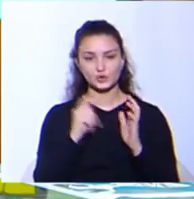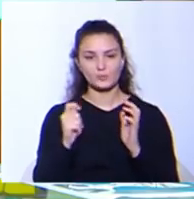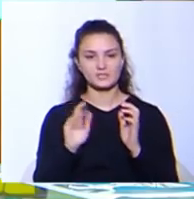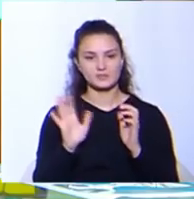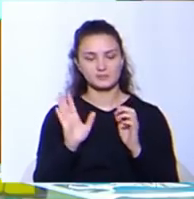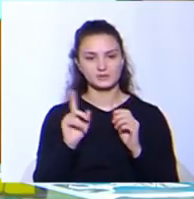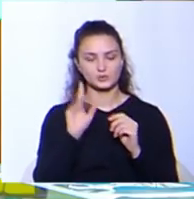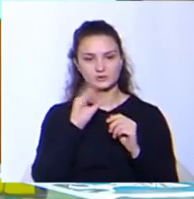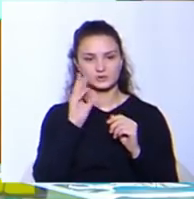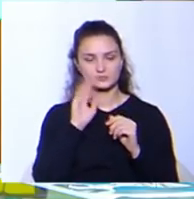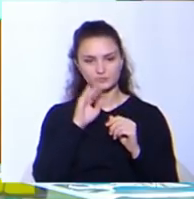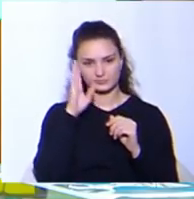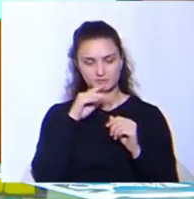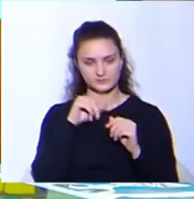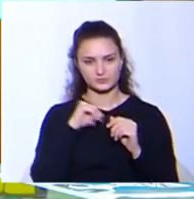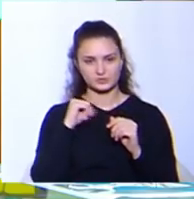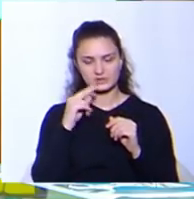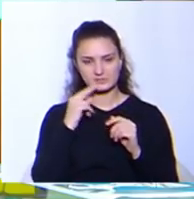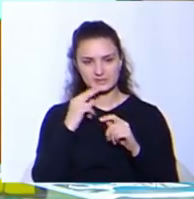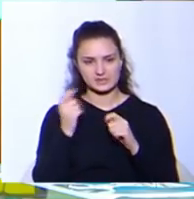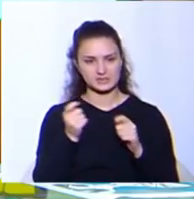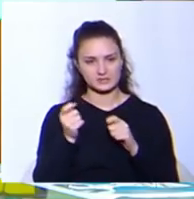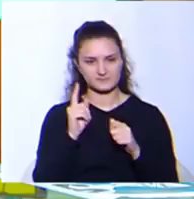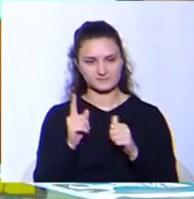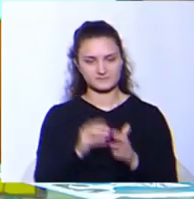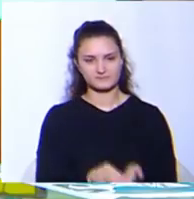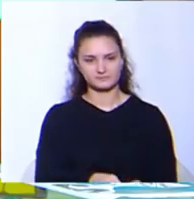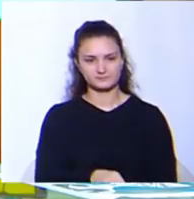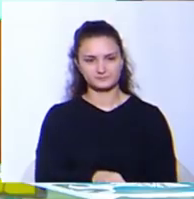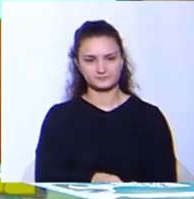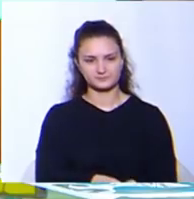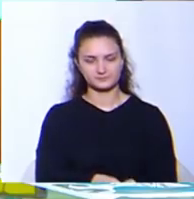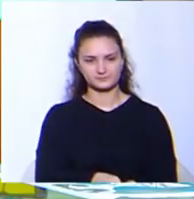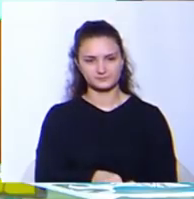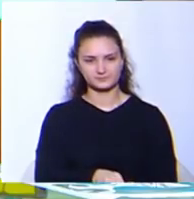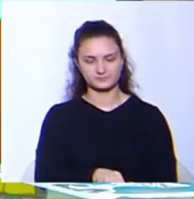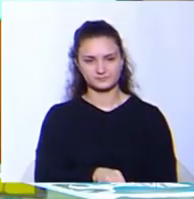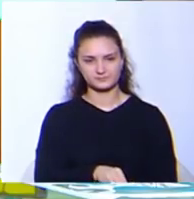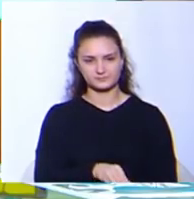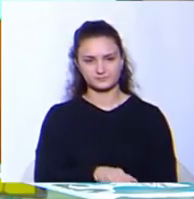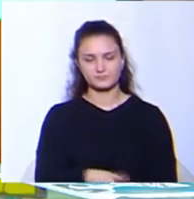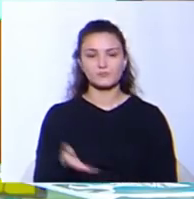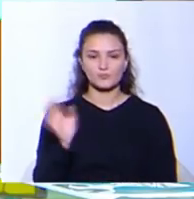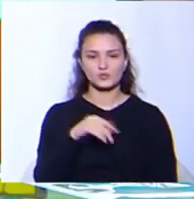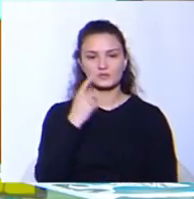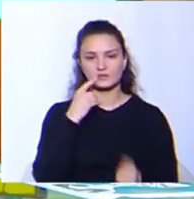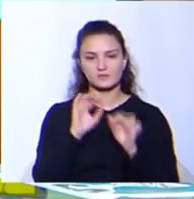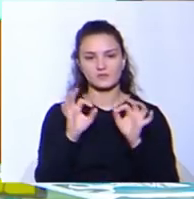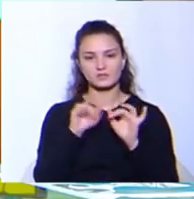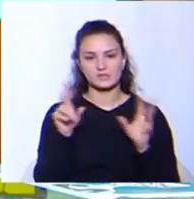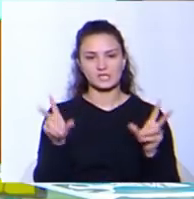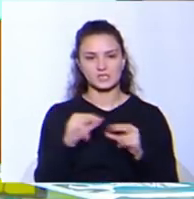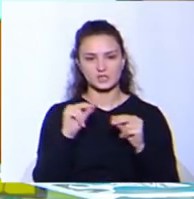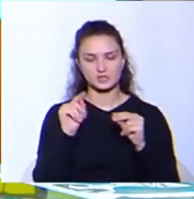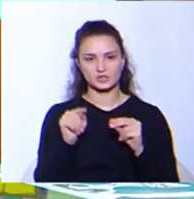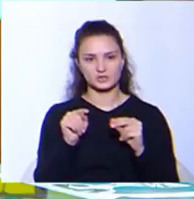შეუფასებელია, როდესაც მშობელი იჩენს სიფხიზლეს. მოდით ვთქვათ, ლევან, იმ შემთხვევებზე, რომელიც თქვენ